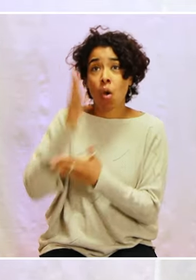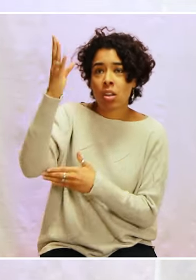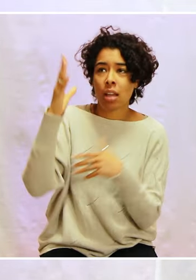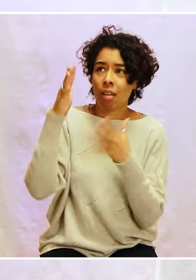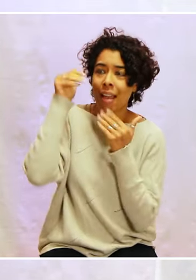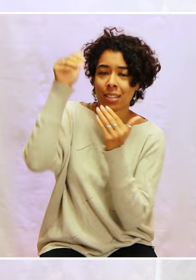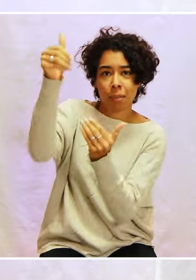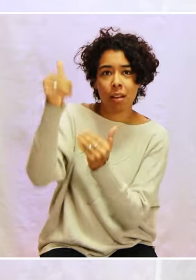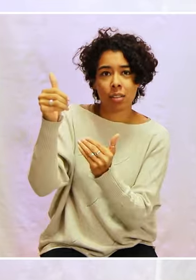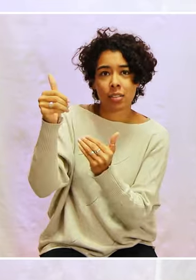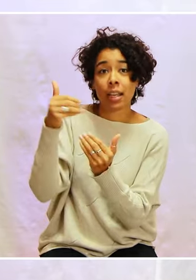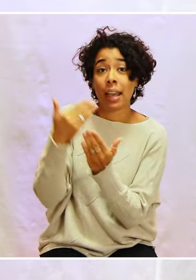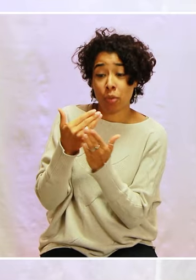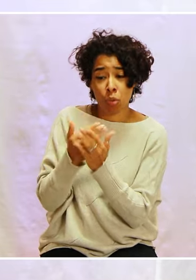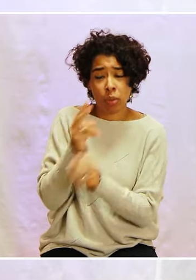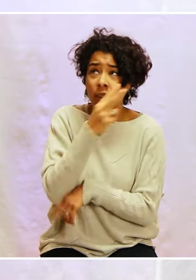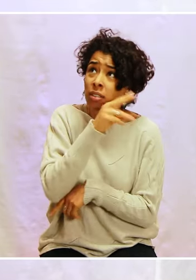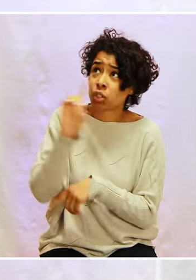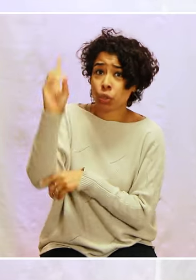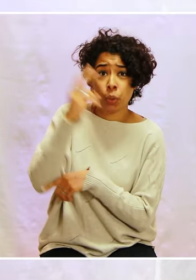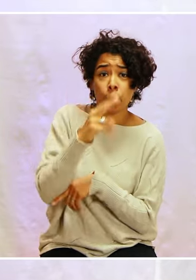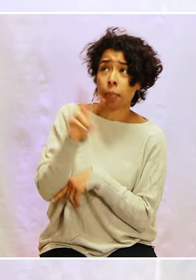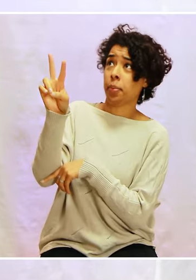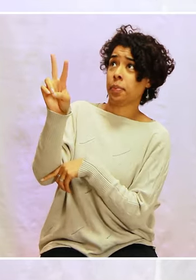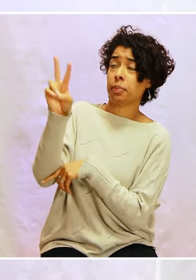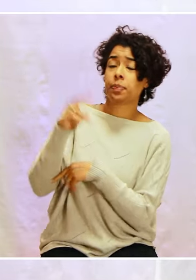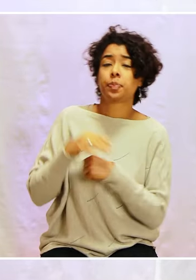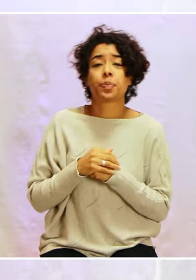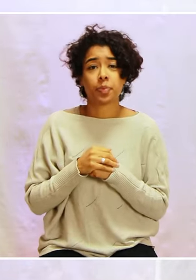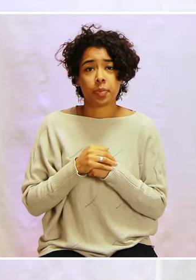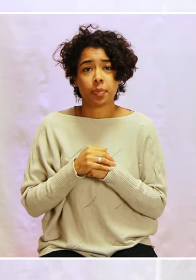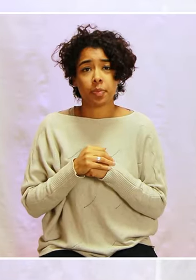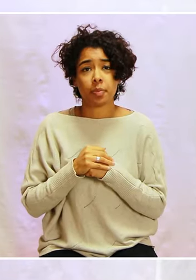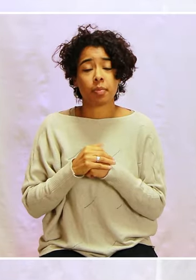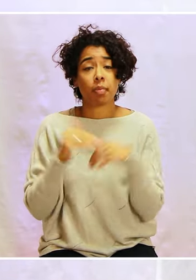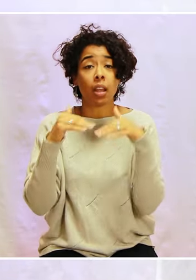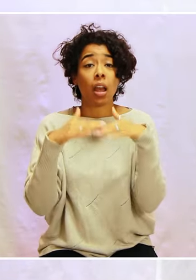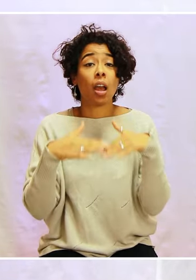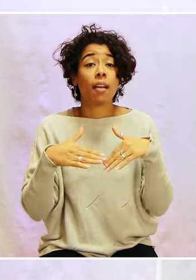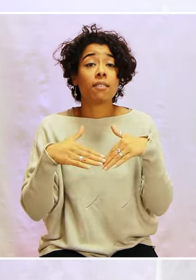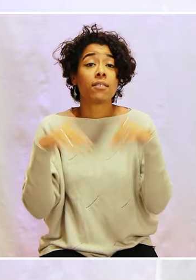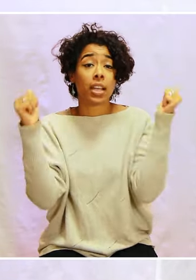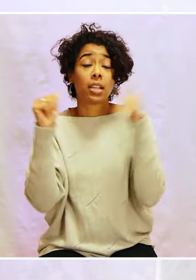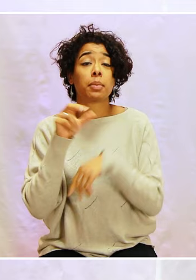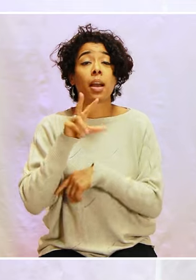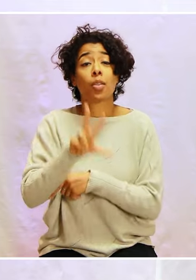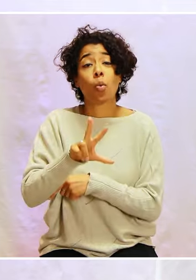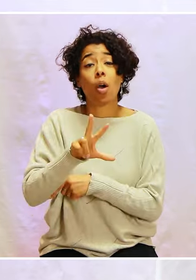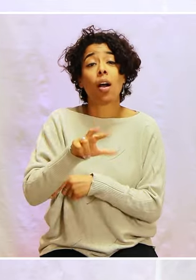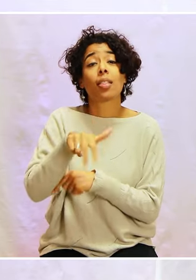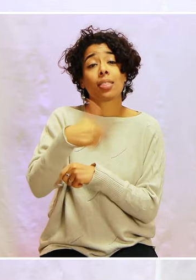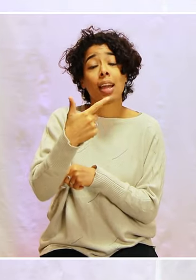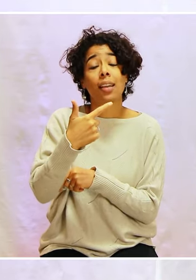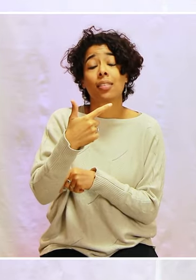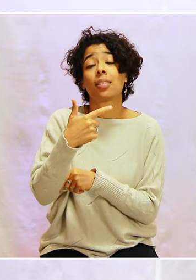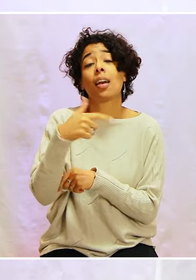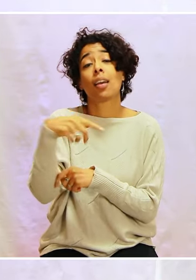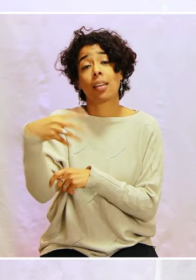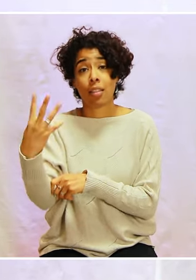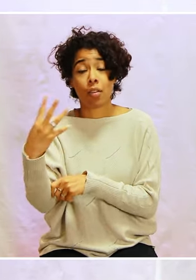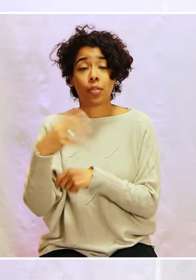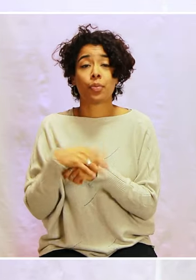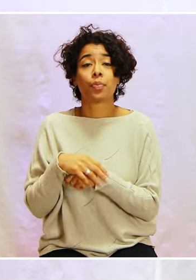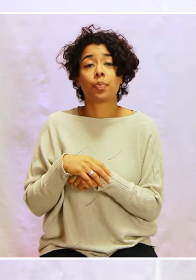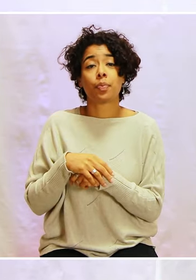situations comment en sortir c'est Philippiens 3 13 14 qui nous dit comment faire frère je ne pense pas l'avoir